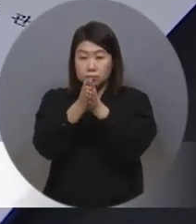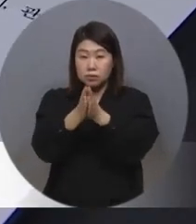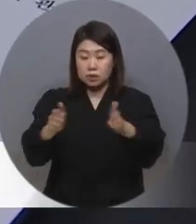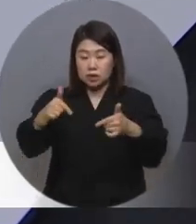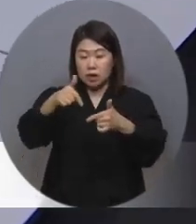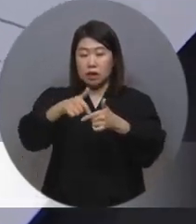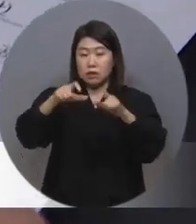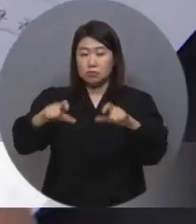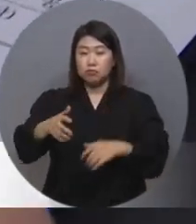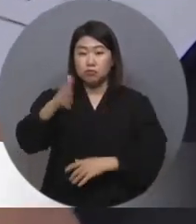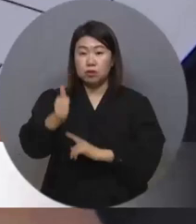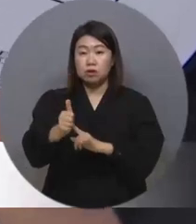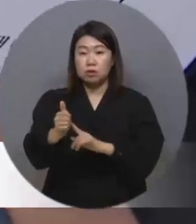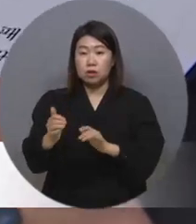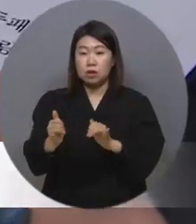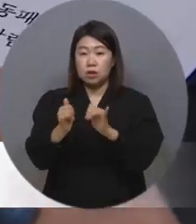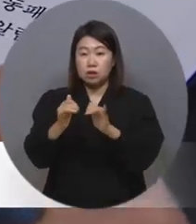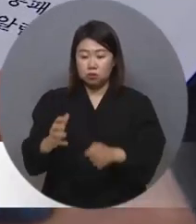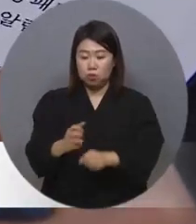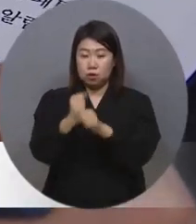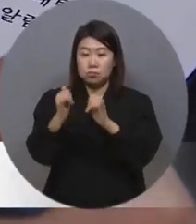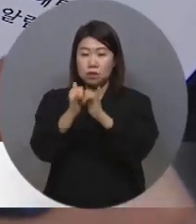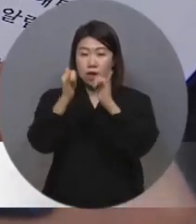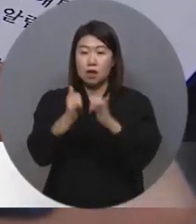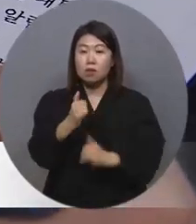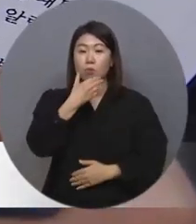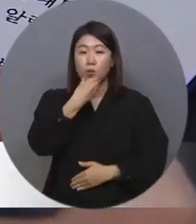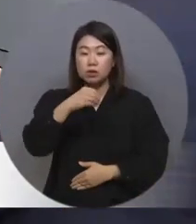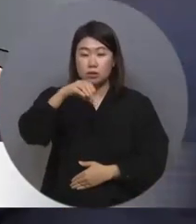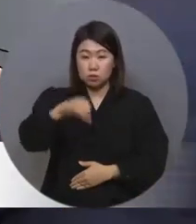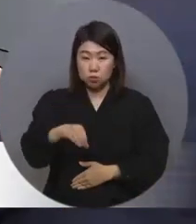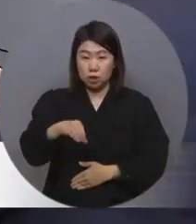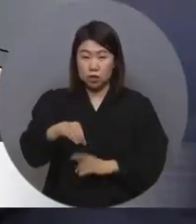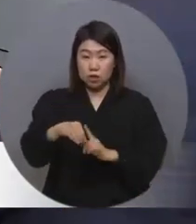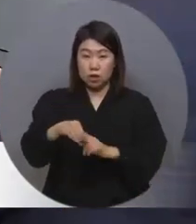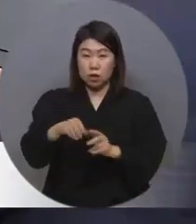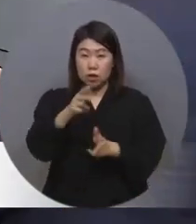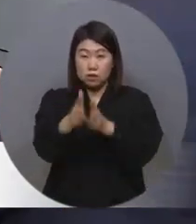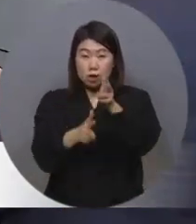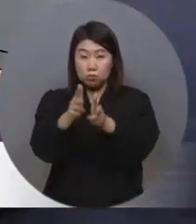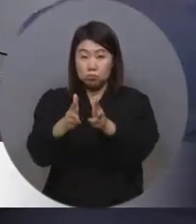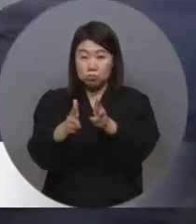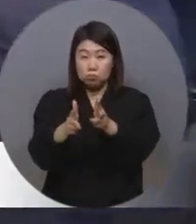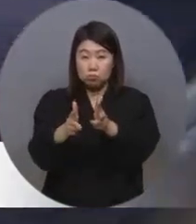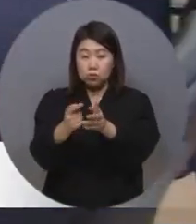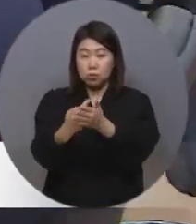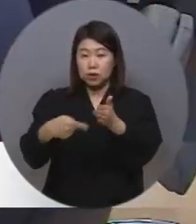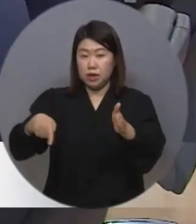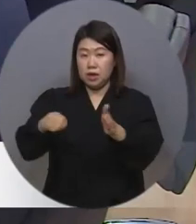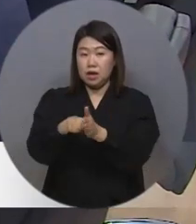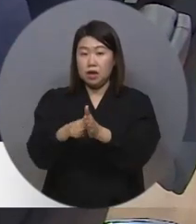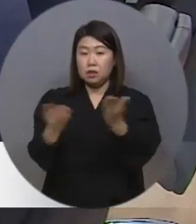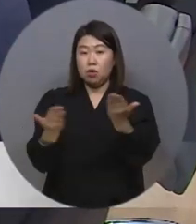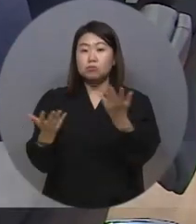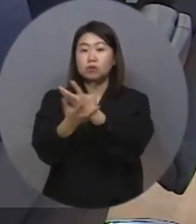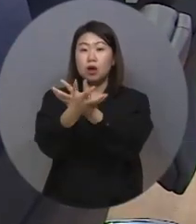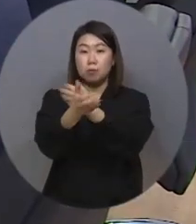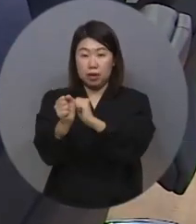강남구청은 강남종합사회복지관, JC 에프테크놀로지와 사업 추진을 위한 업무 협약을